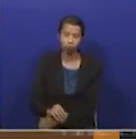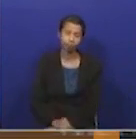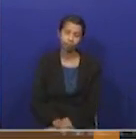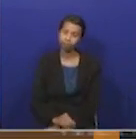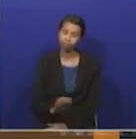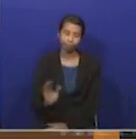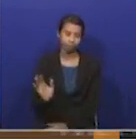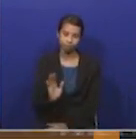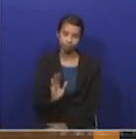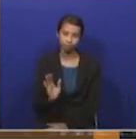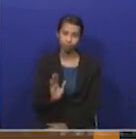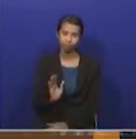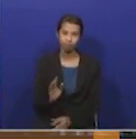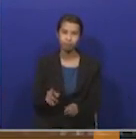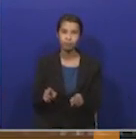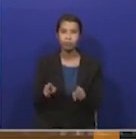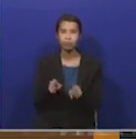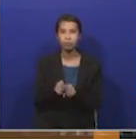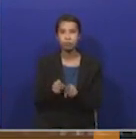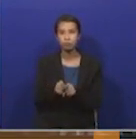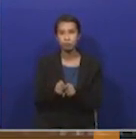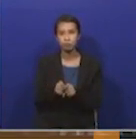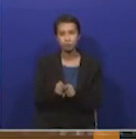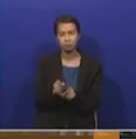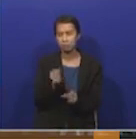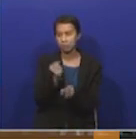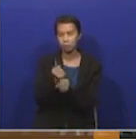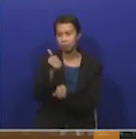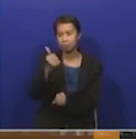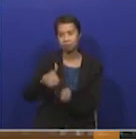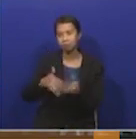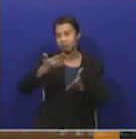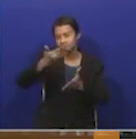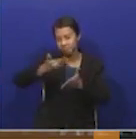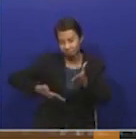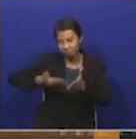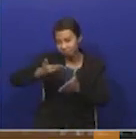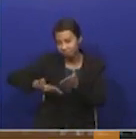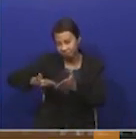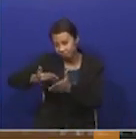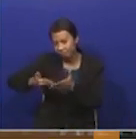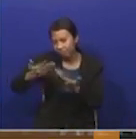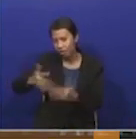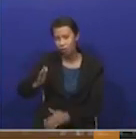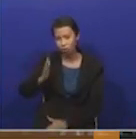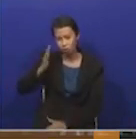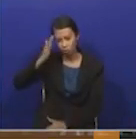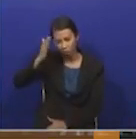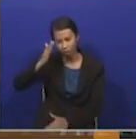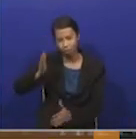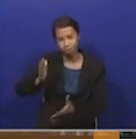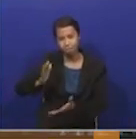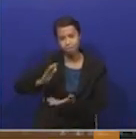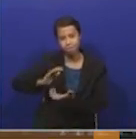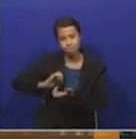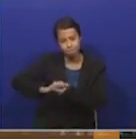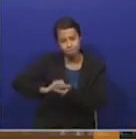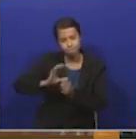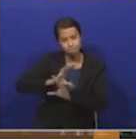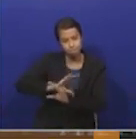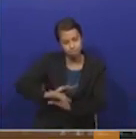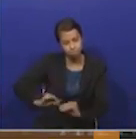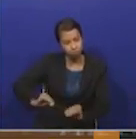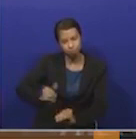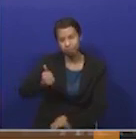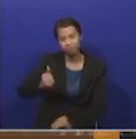นั้นเป็นสิ่งที่เป็นไปไม่ได้และจะไม่สามารถนำไปสู่ความสงบสุขใน3จังหวัดชายแดนภาค